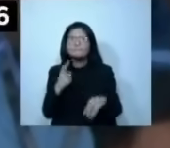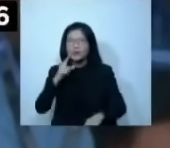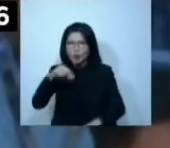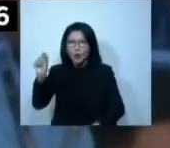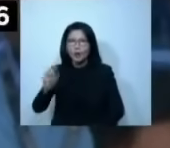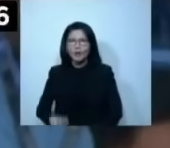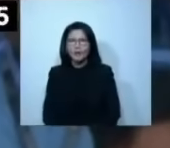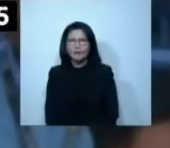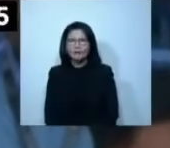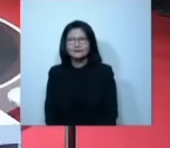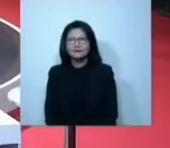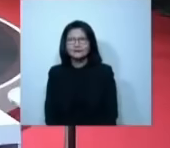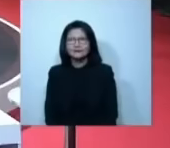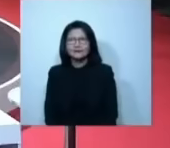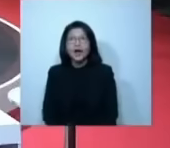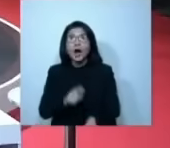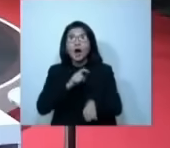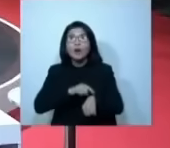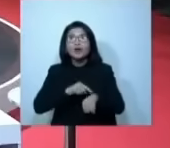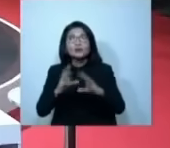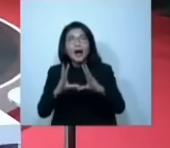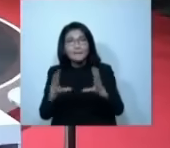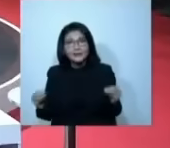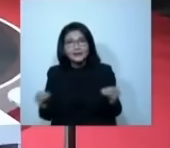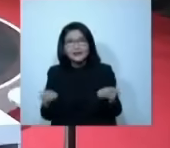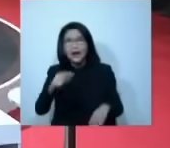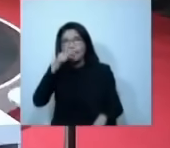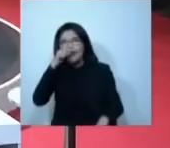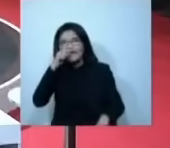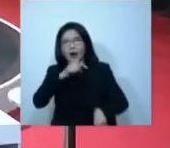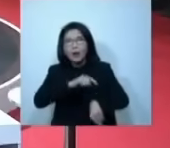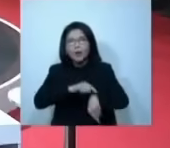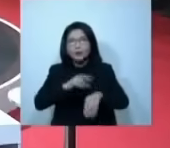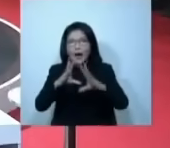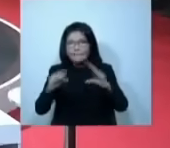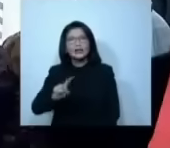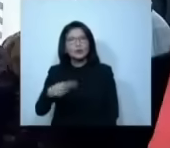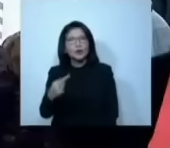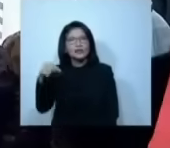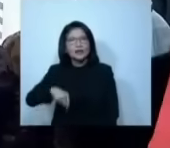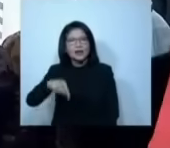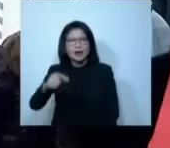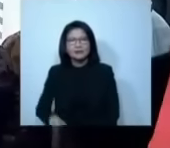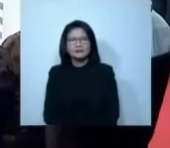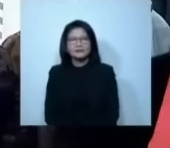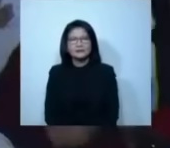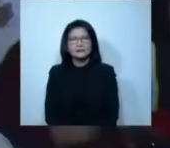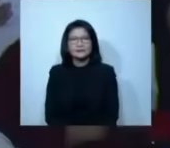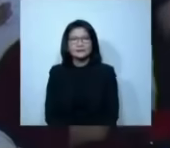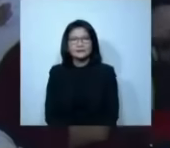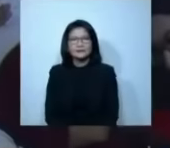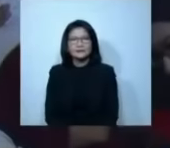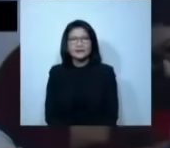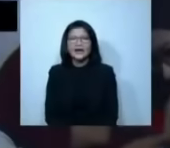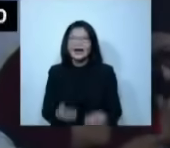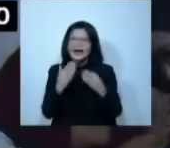dari keluarga yang sederhana yang hanya jabatannya rendah yang sudah terbiasa mendengar aspirasi dari masyarakat nah